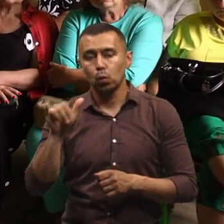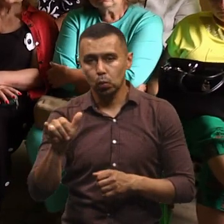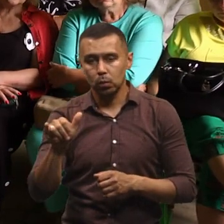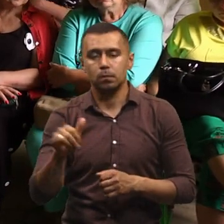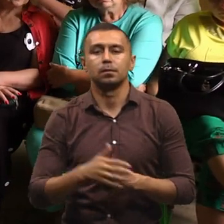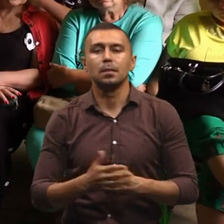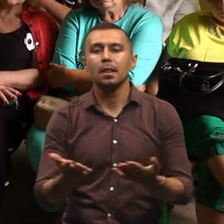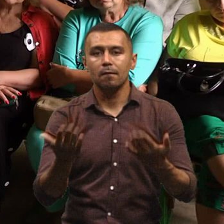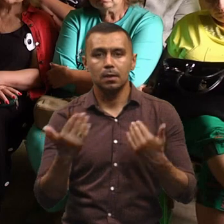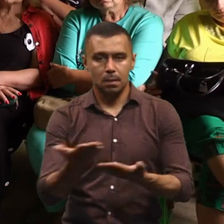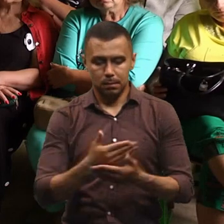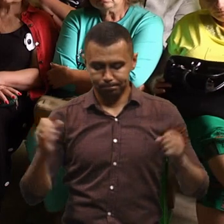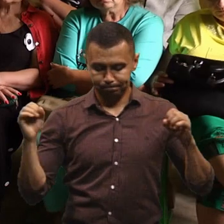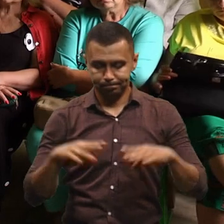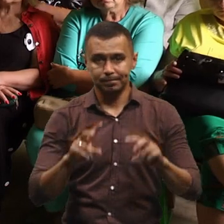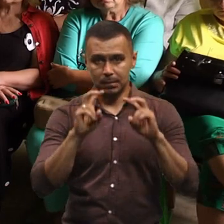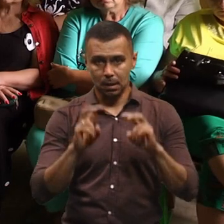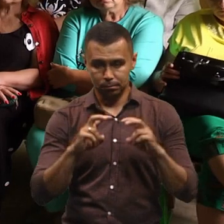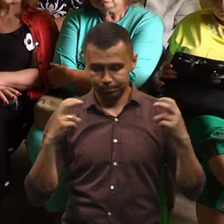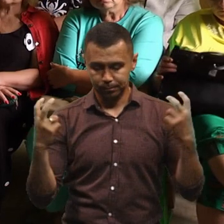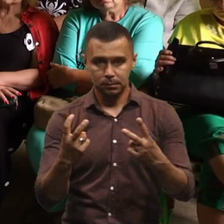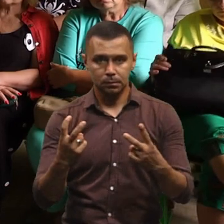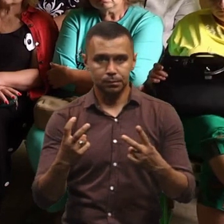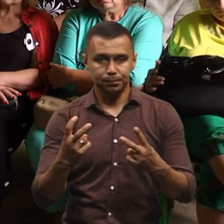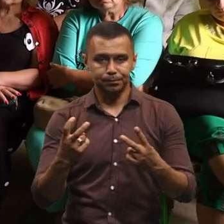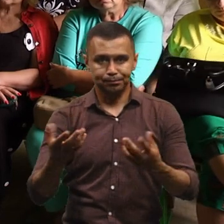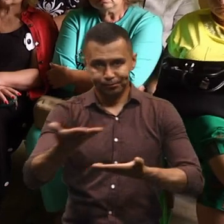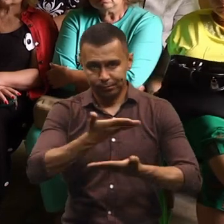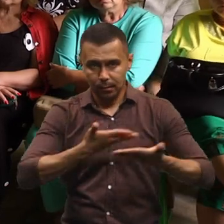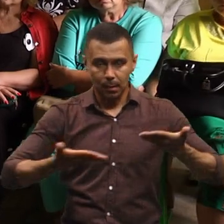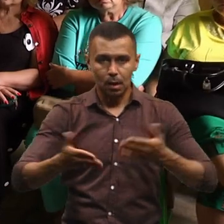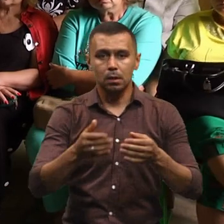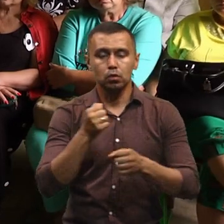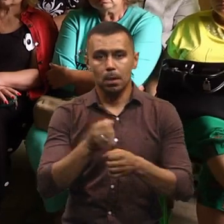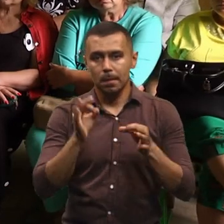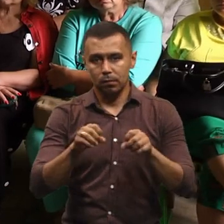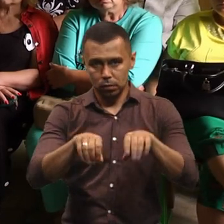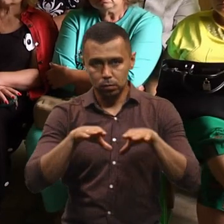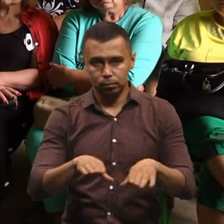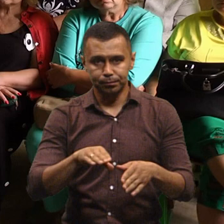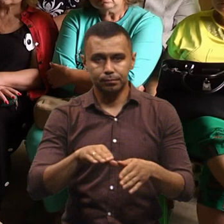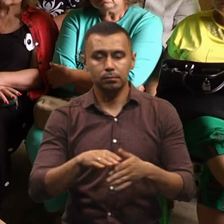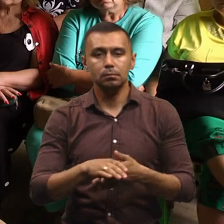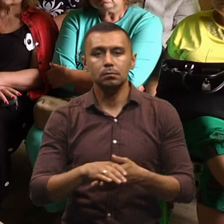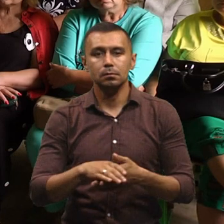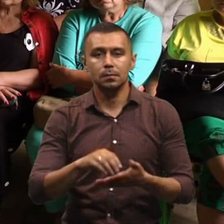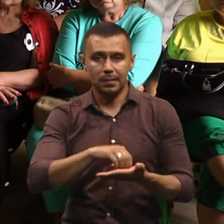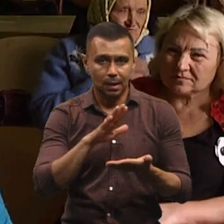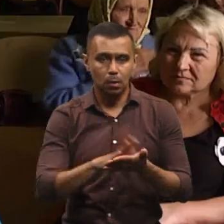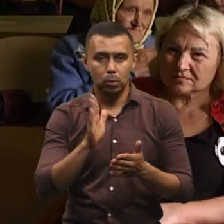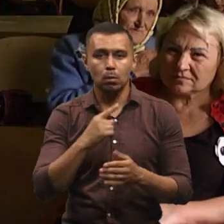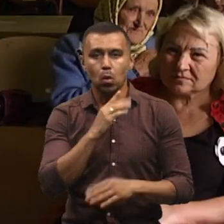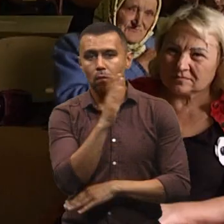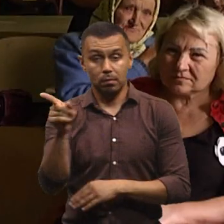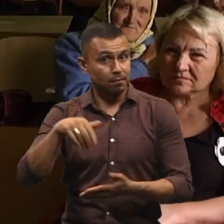Давайте ми зберемося сядемо почуємо одне одного і зробимо правильні збори зареєструємося всі і будемо голосувати